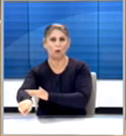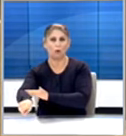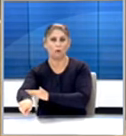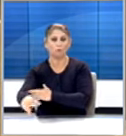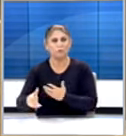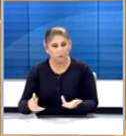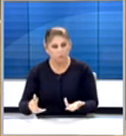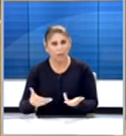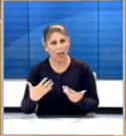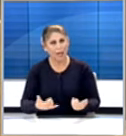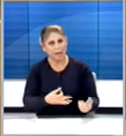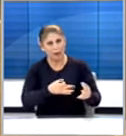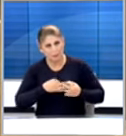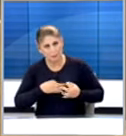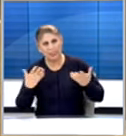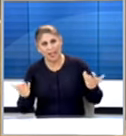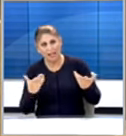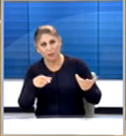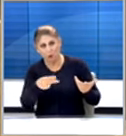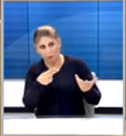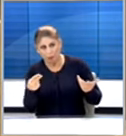Έχετε να πείτε κάτι γι' αυτό?